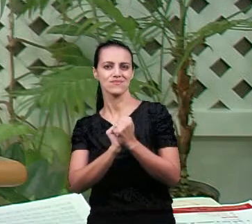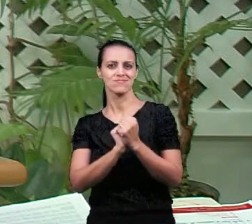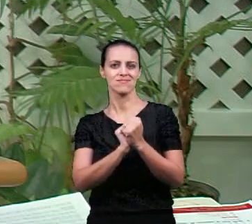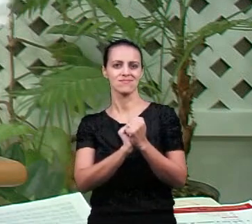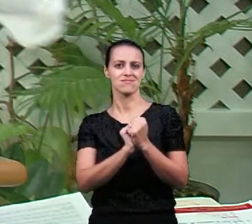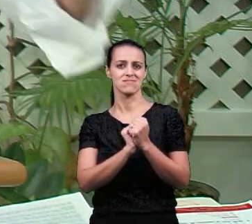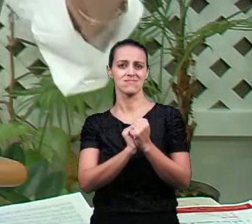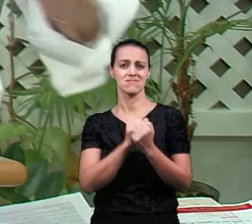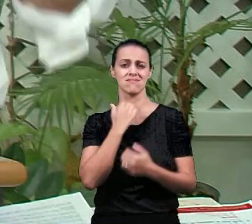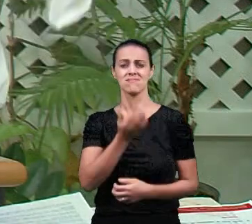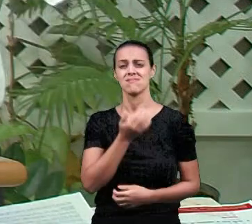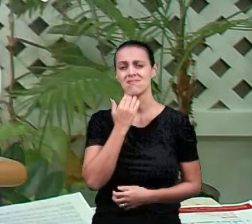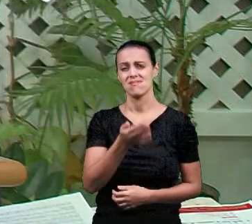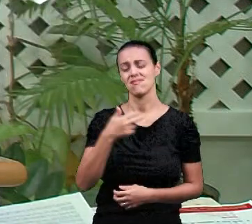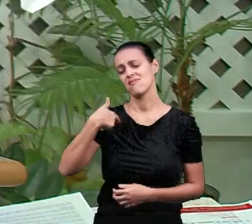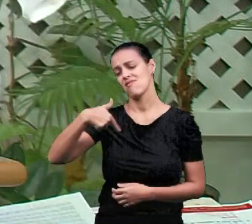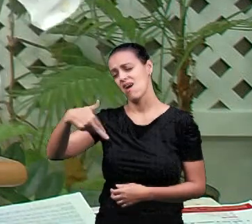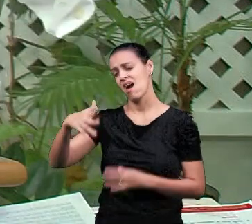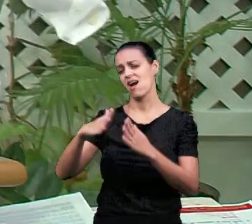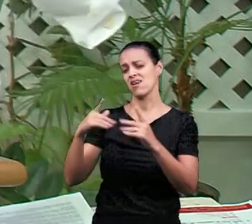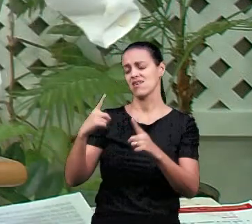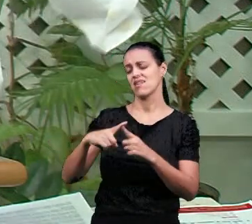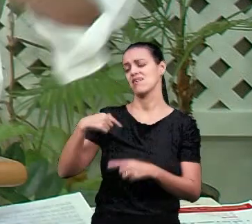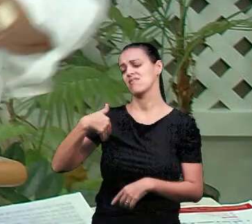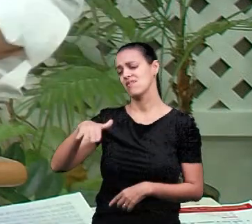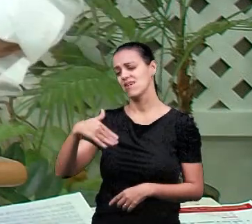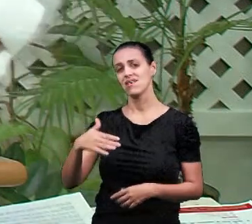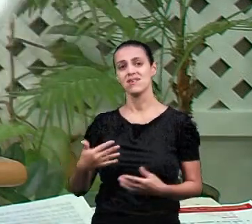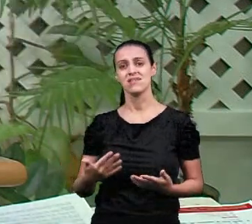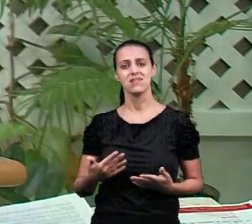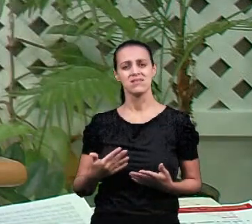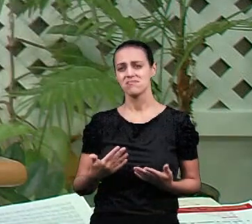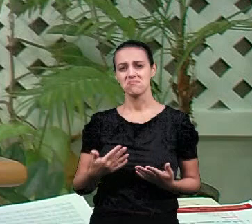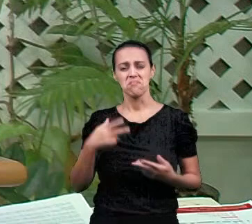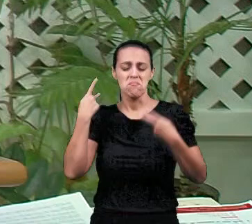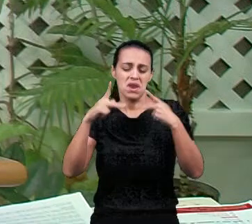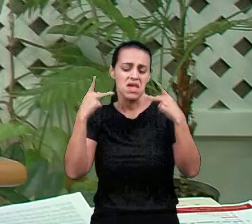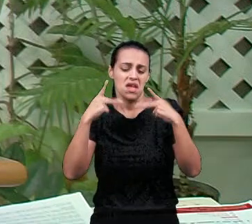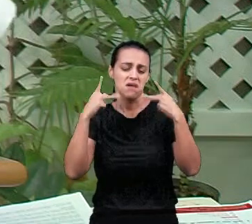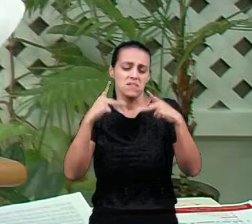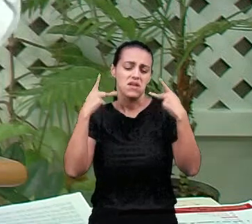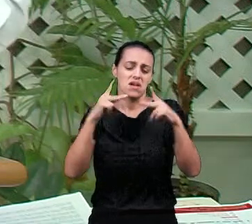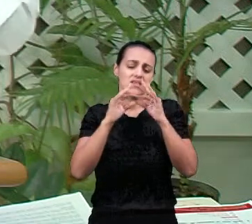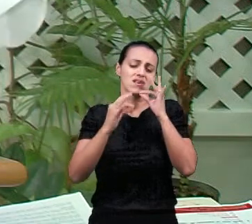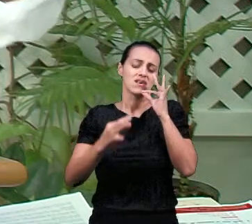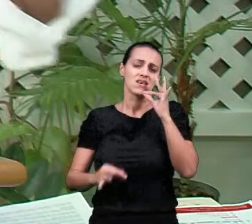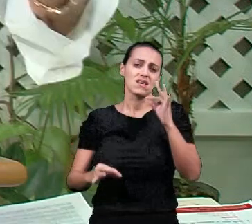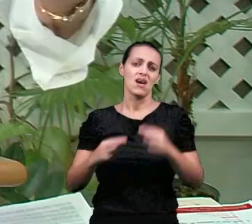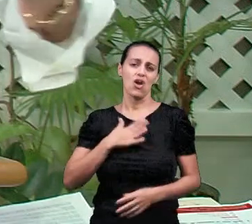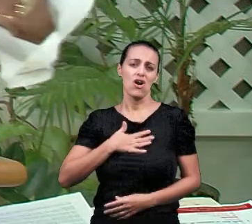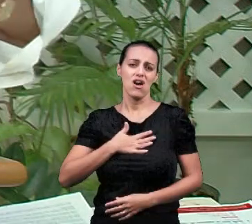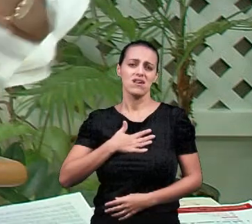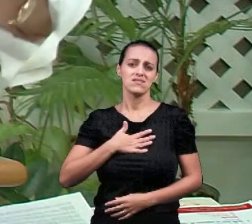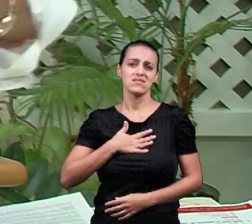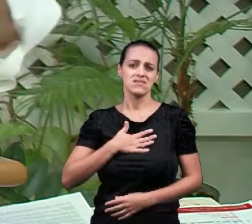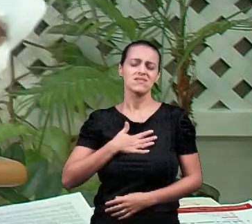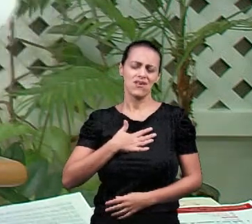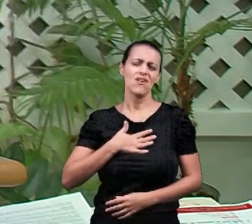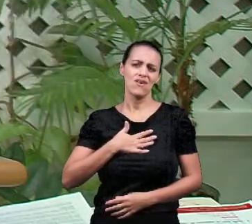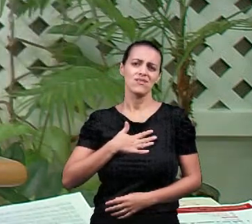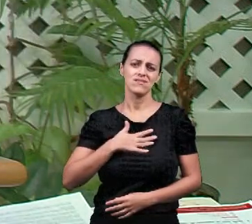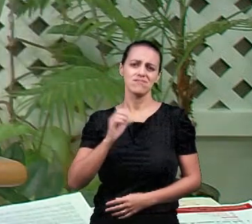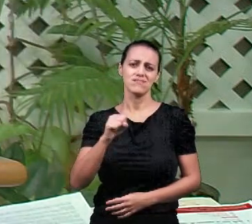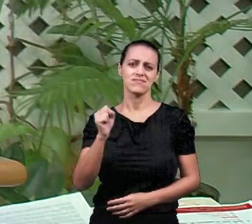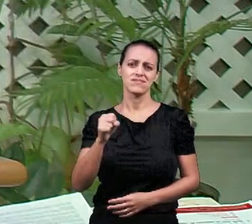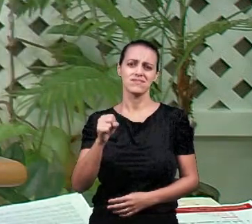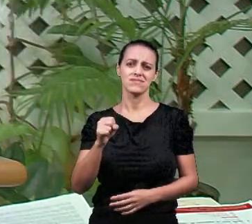dire que vous allez à l'église tous les jours, tout le monde est en train d'aller, en train d'écouter des prédications, tout le monde aime bien ça. Moi aussi, j'aime bien. J'aime